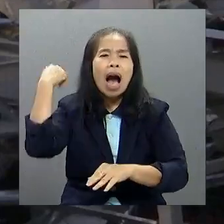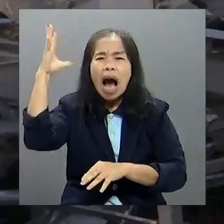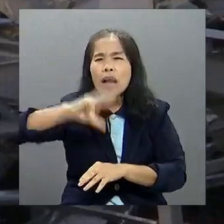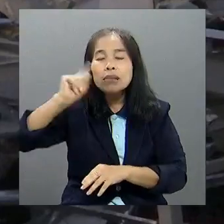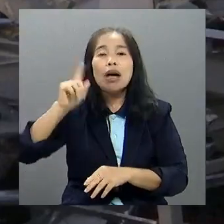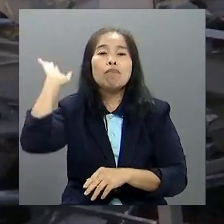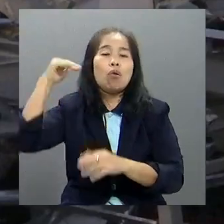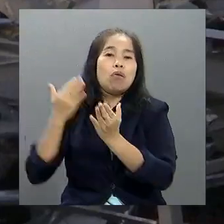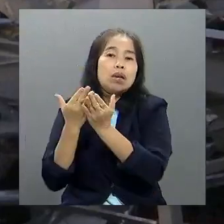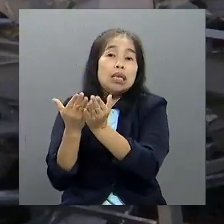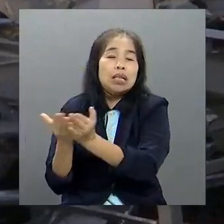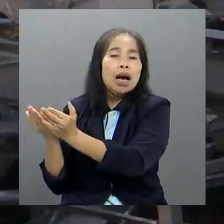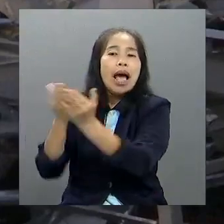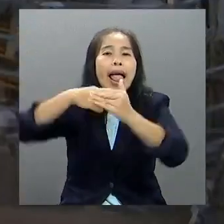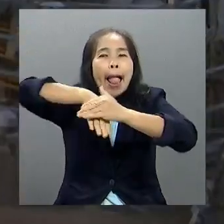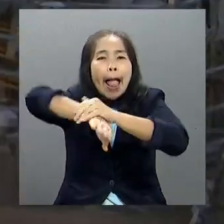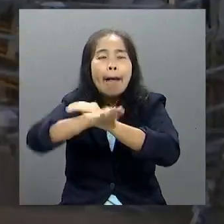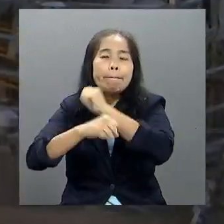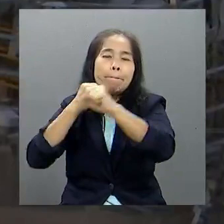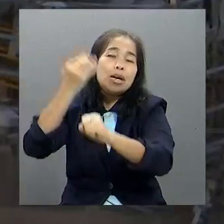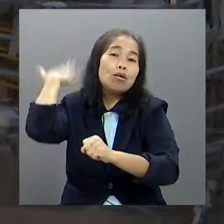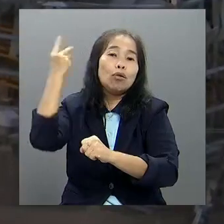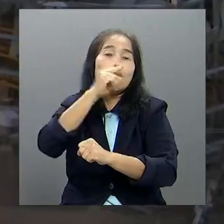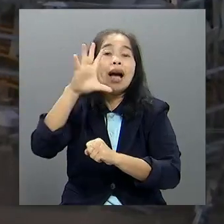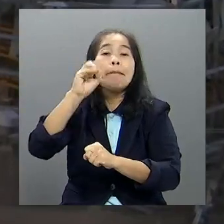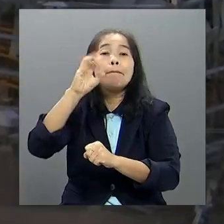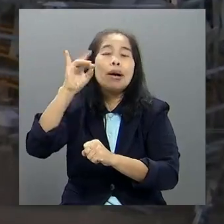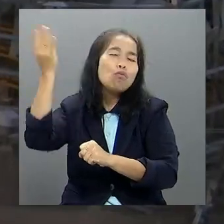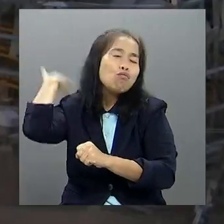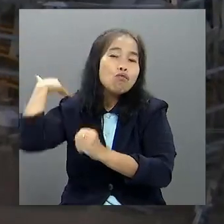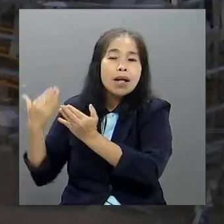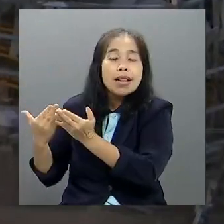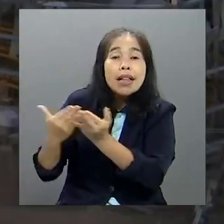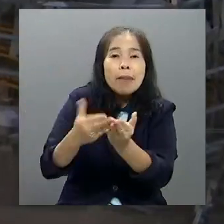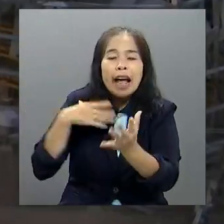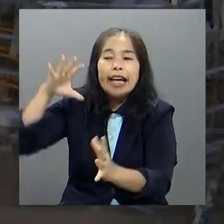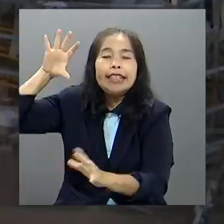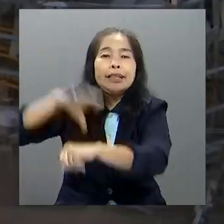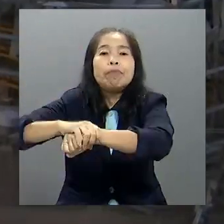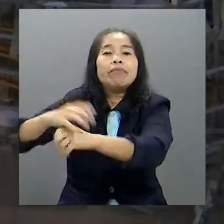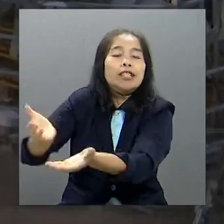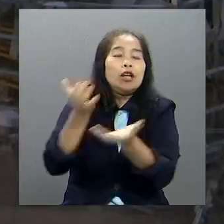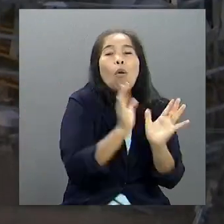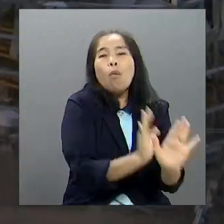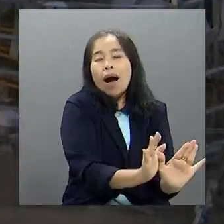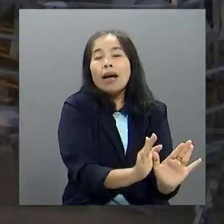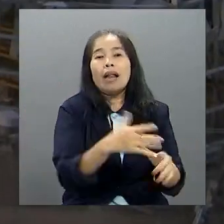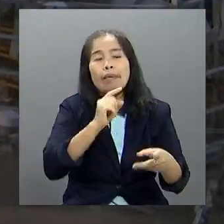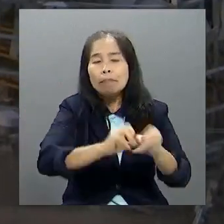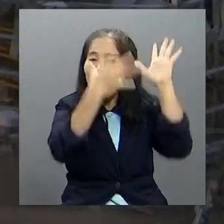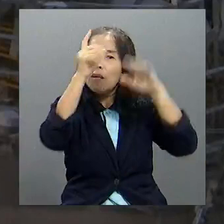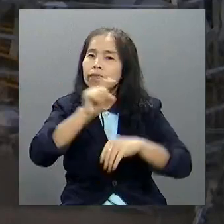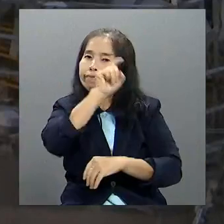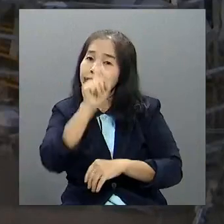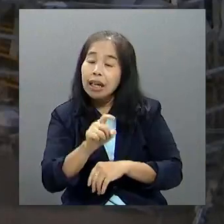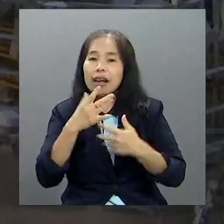เมื่อปี2558นายดีอับยังกล่าวถึงเหตุระเบิดที่เกิดขึ้นนะคะว่าเป็นหายนะแล้วก็จะประกาศจะนำตัวผู้